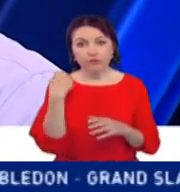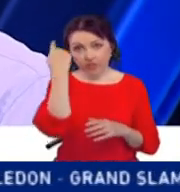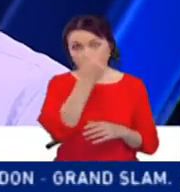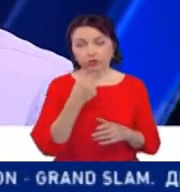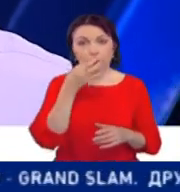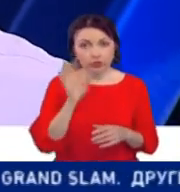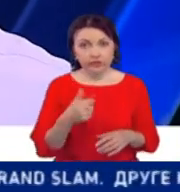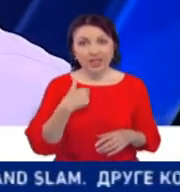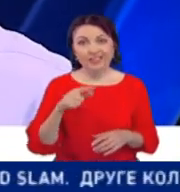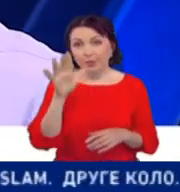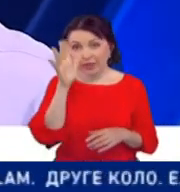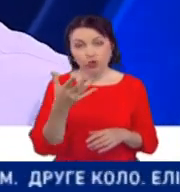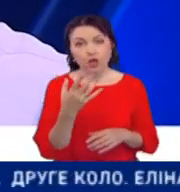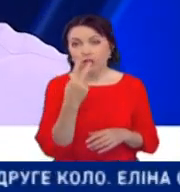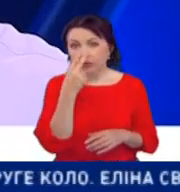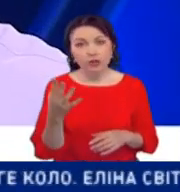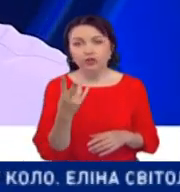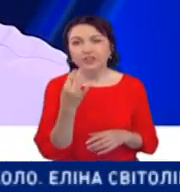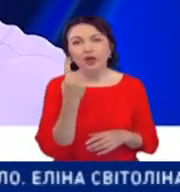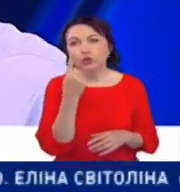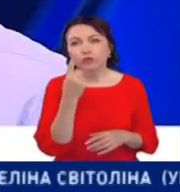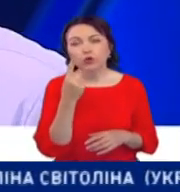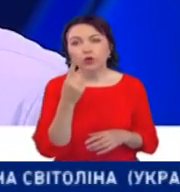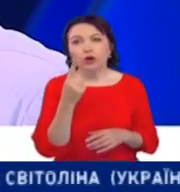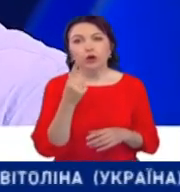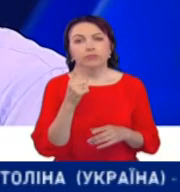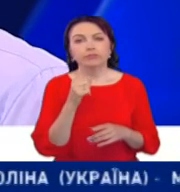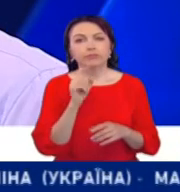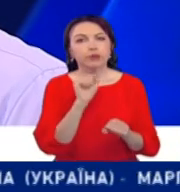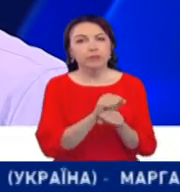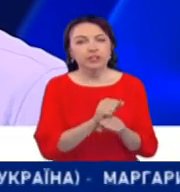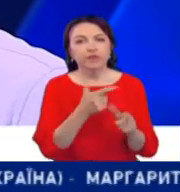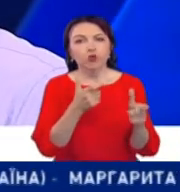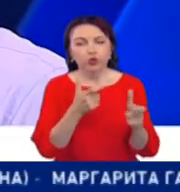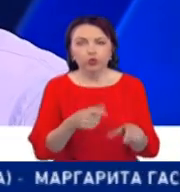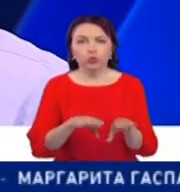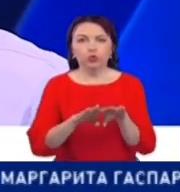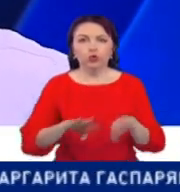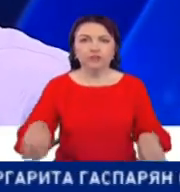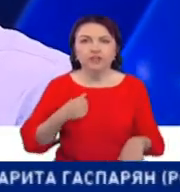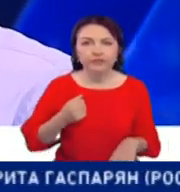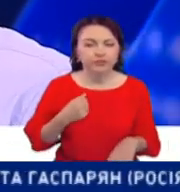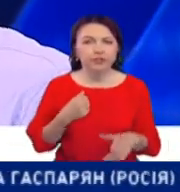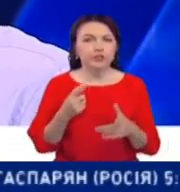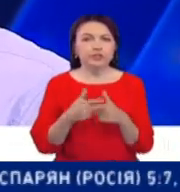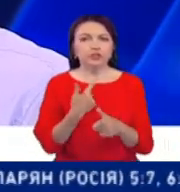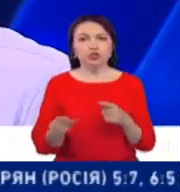досвіді, я за 5 років не бачив жодного працюючого припинення вогню, розведення військ чи